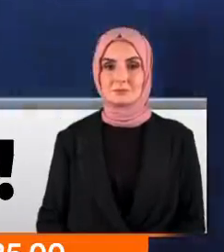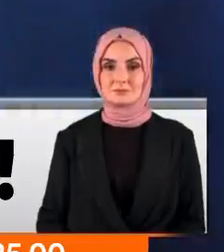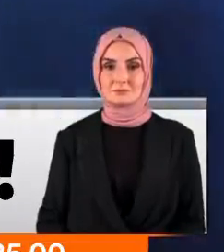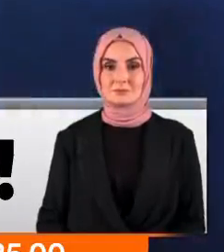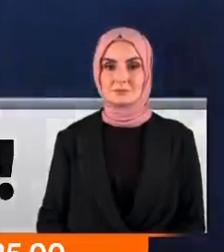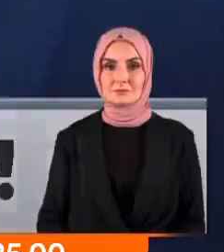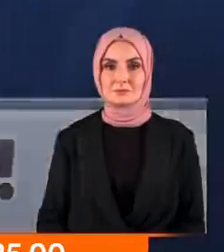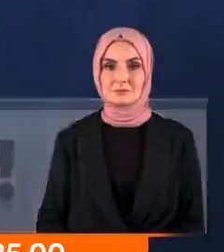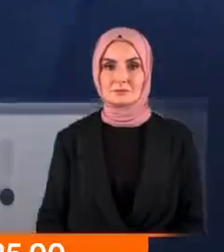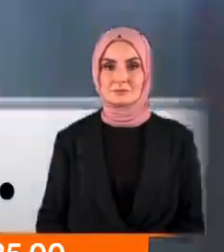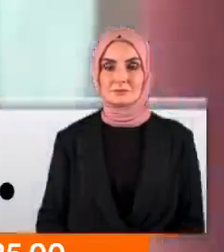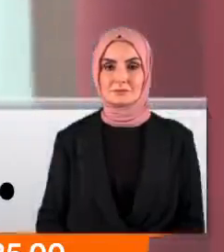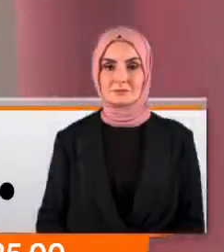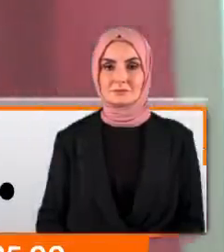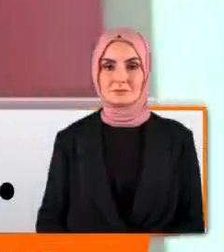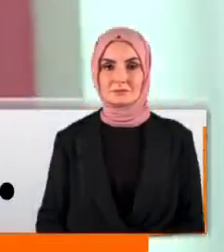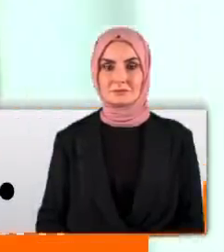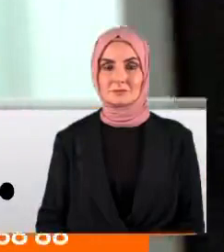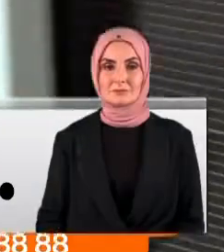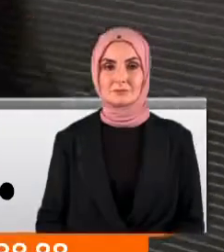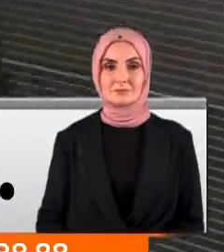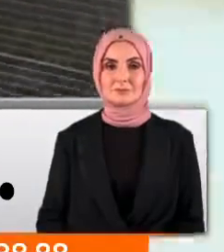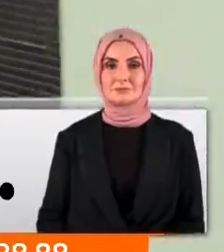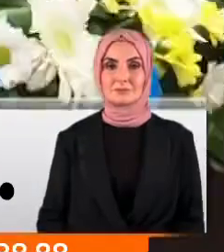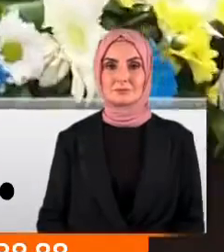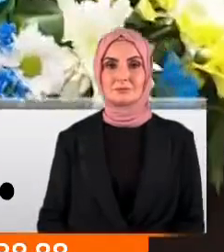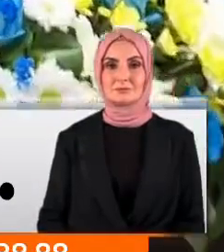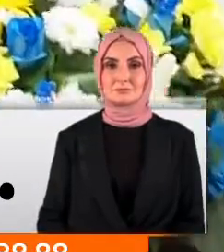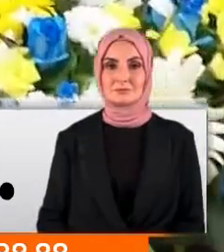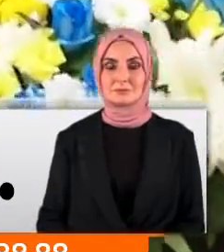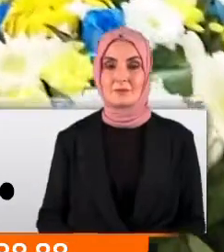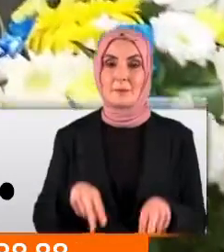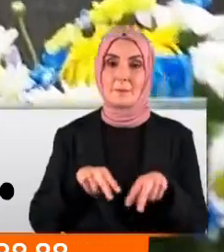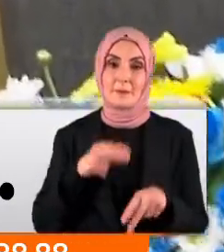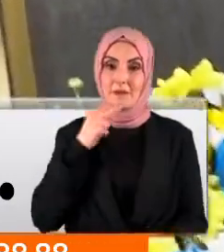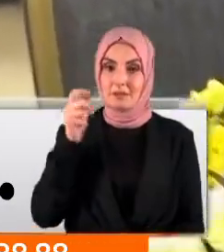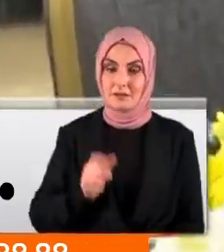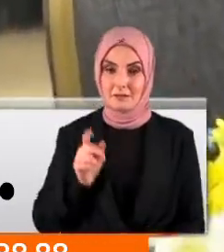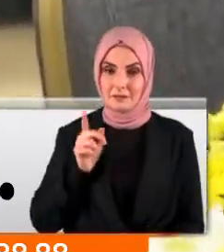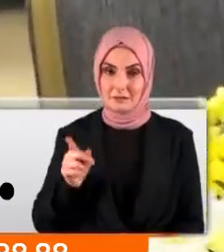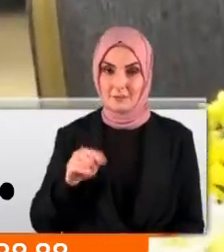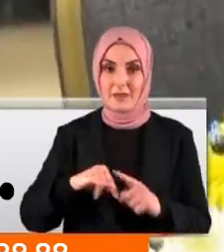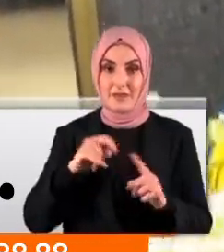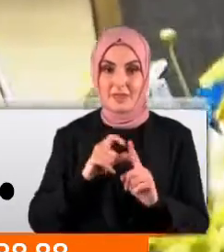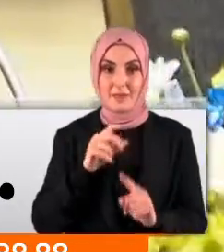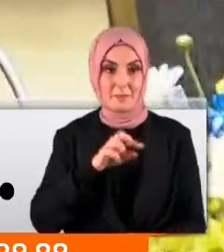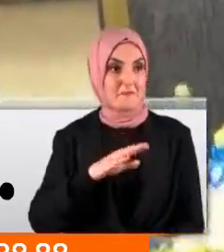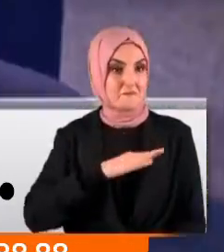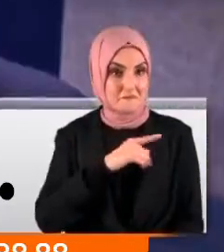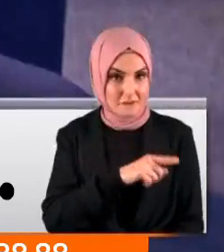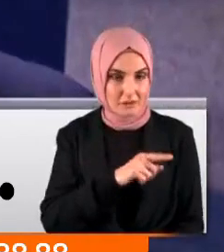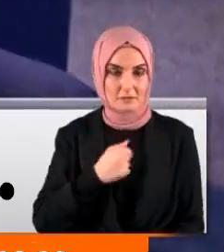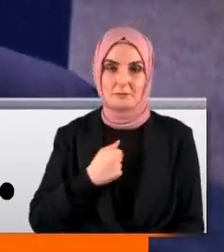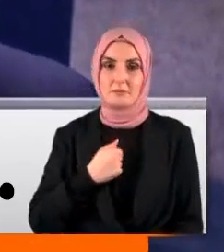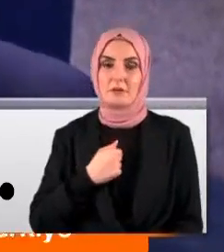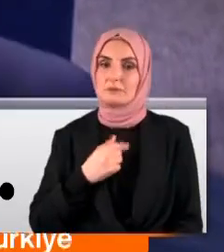Dolayısıyla İstanbul topyekün bir mücadelenin neticesidir akşener'in HDP varsa biz yokuz açıklamalarına aksine